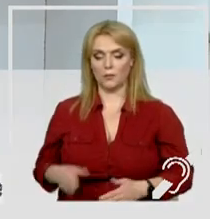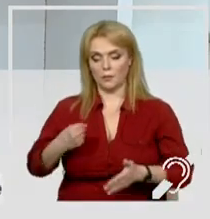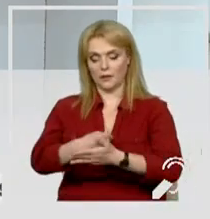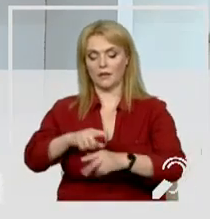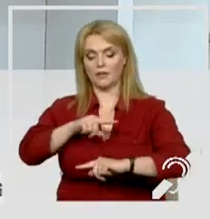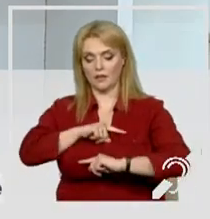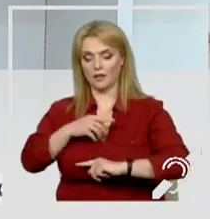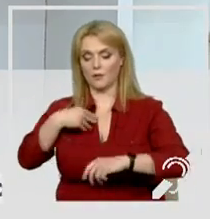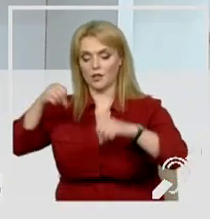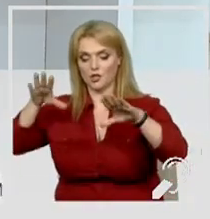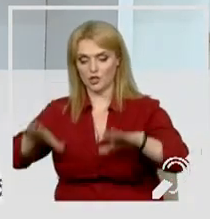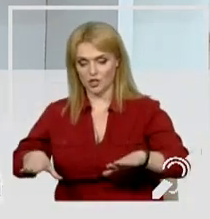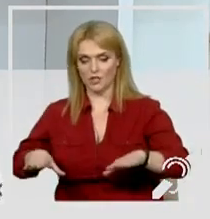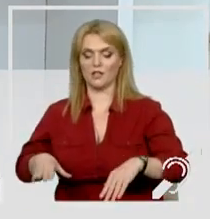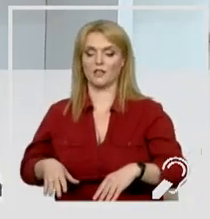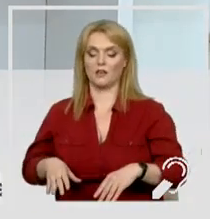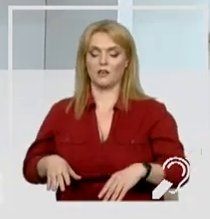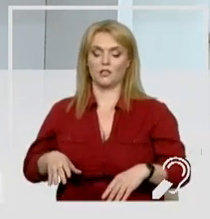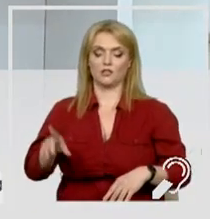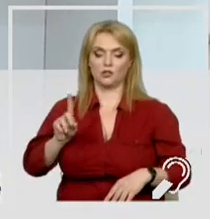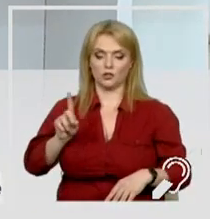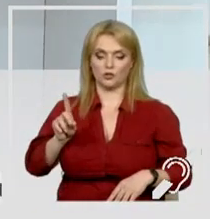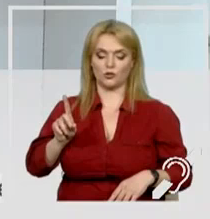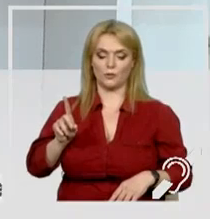și toți trei am hotărât să